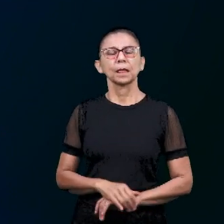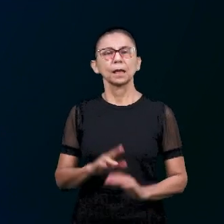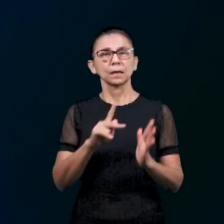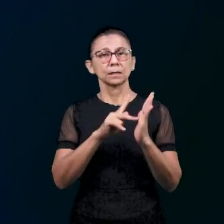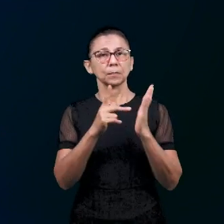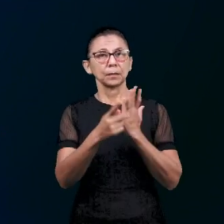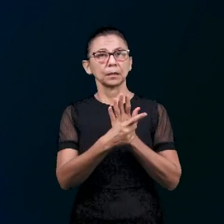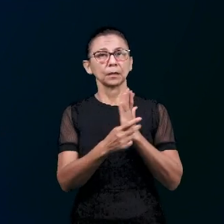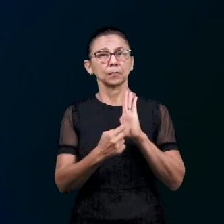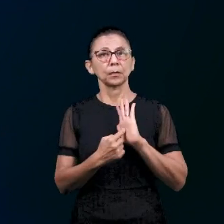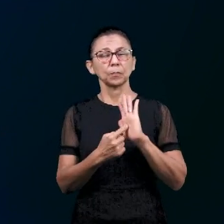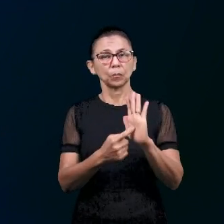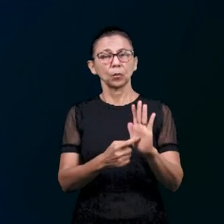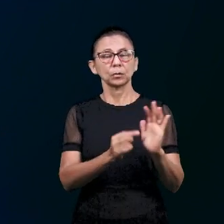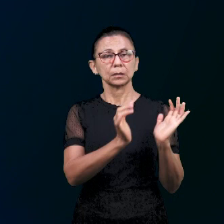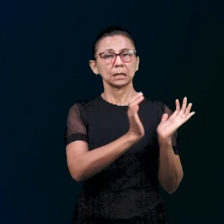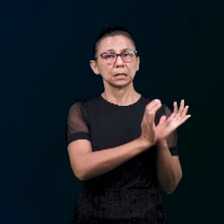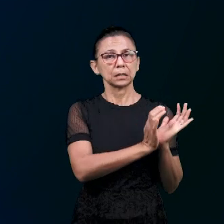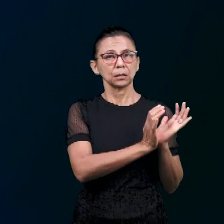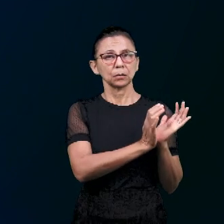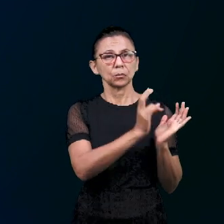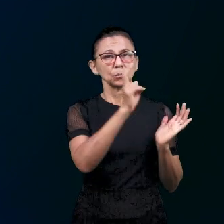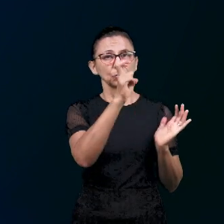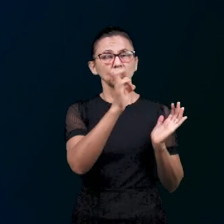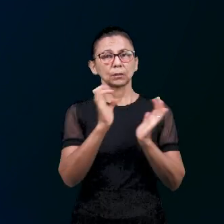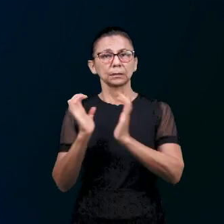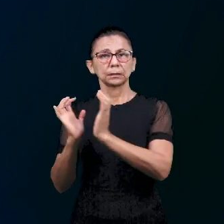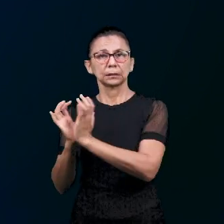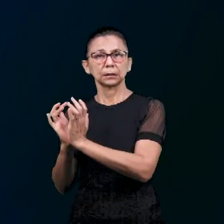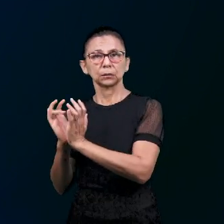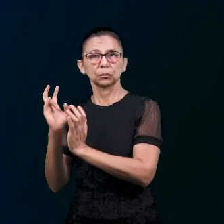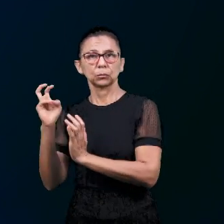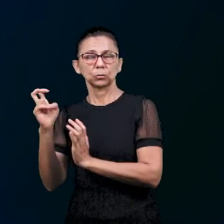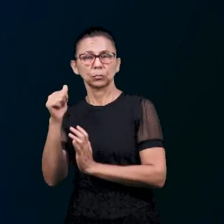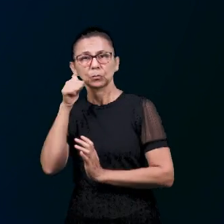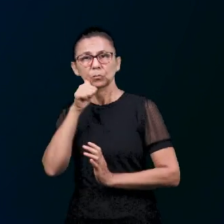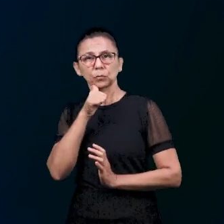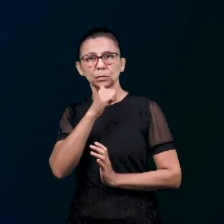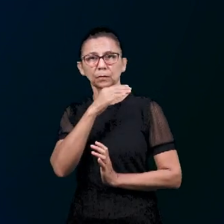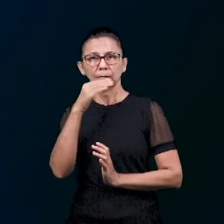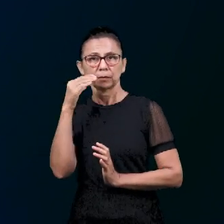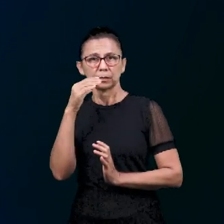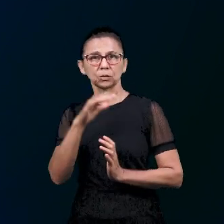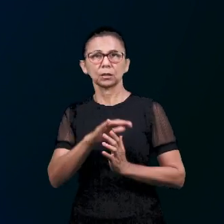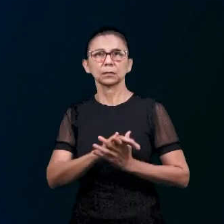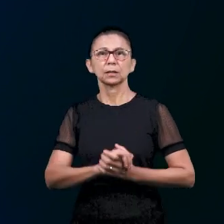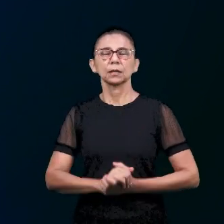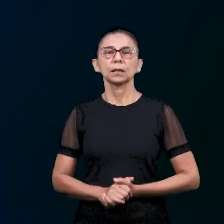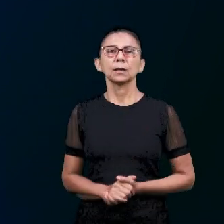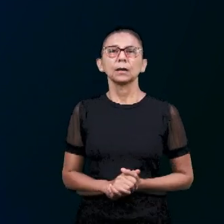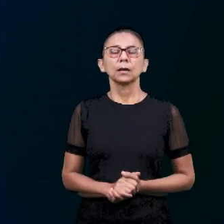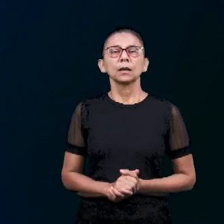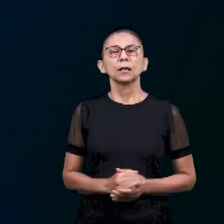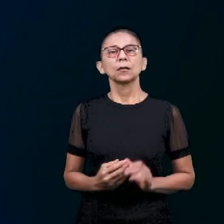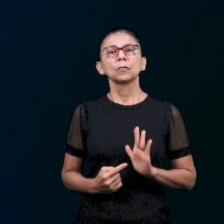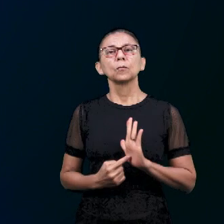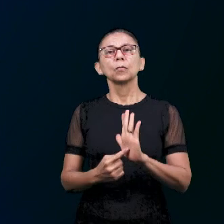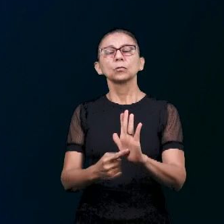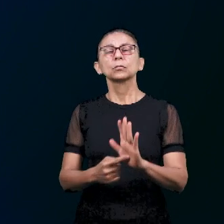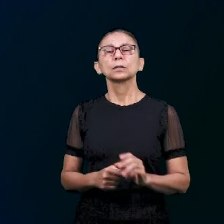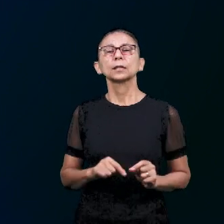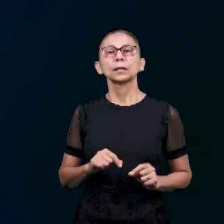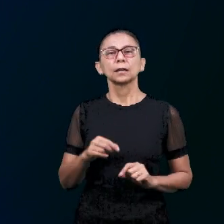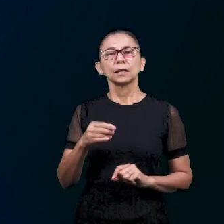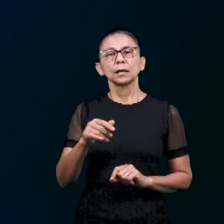5 vierges prudentes entrent parce qu'elles avaient l'huile dans leur lampe et la lampe allumée, ce qui